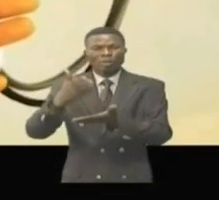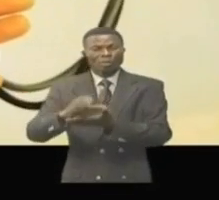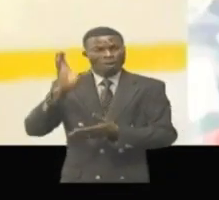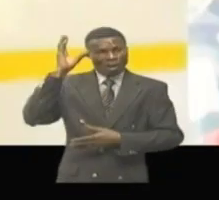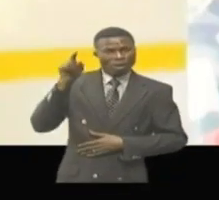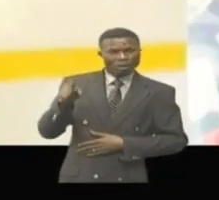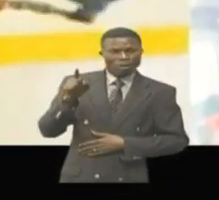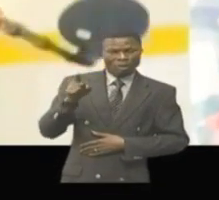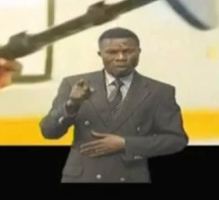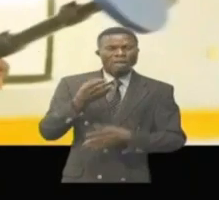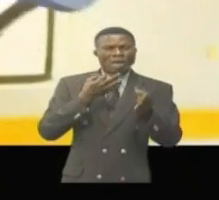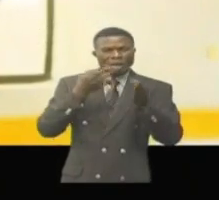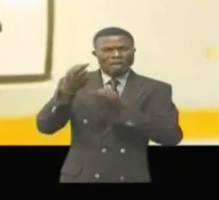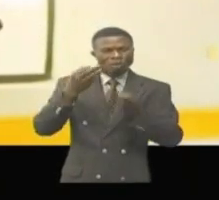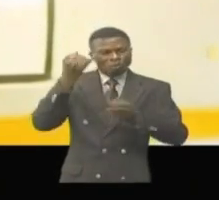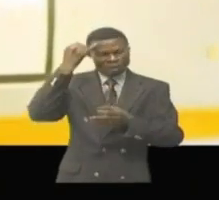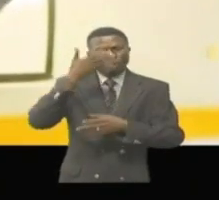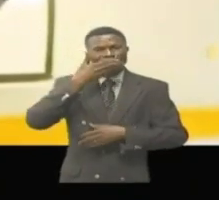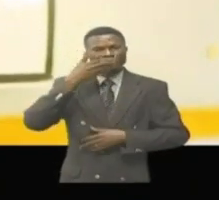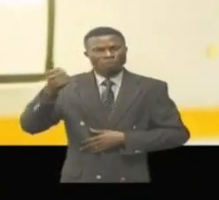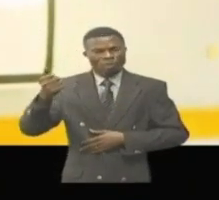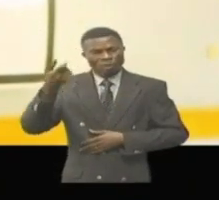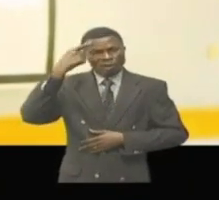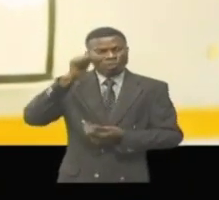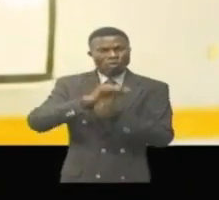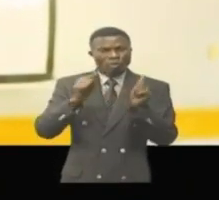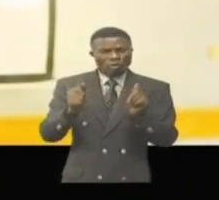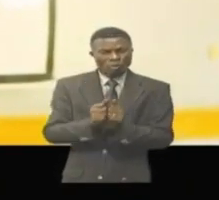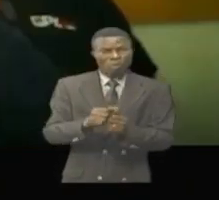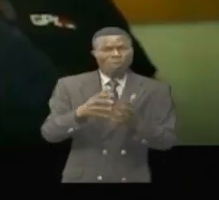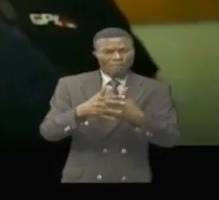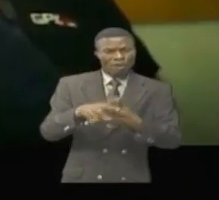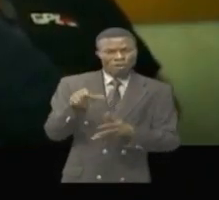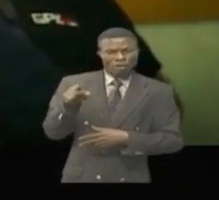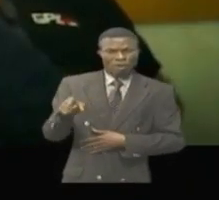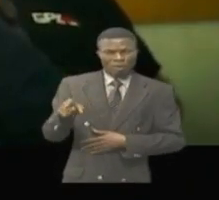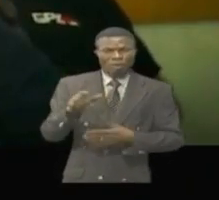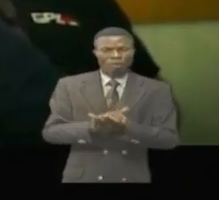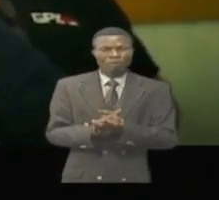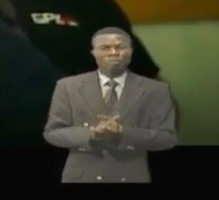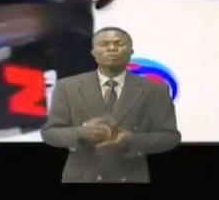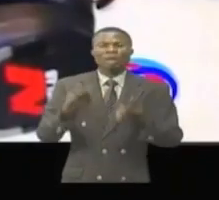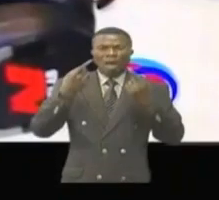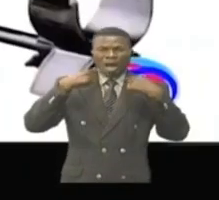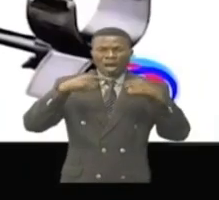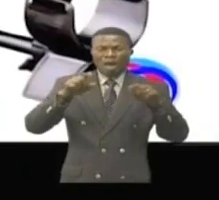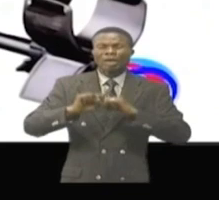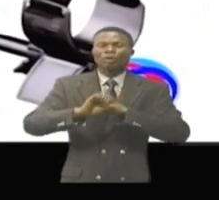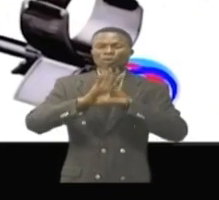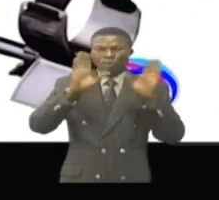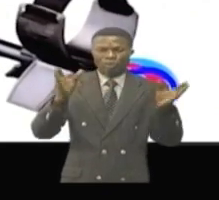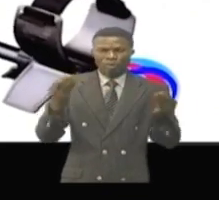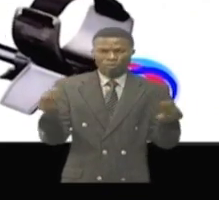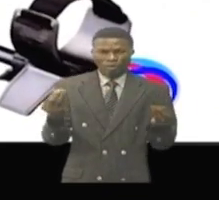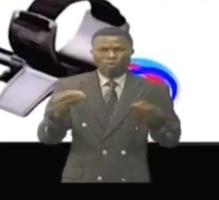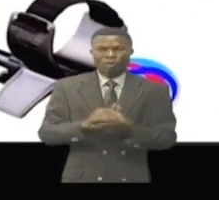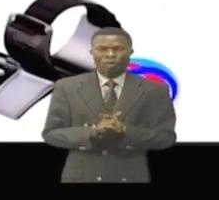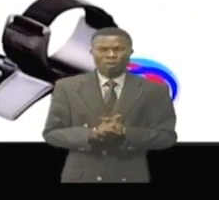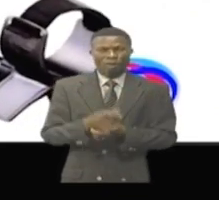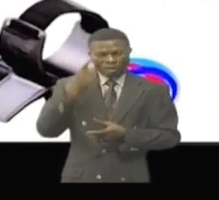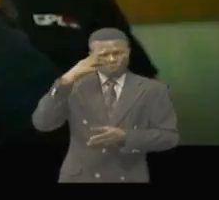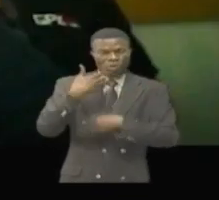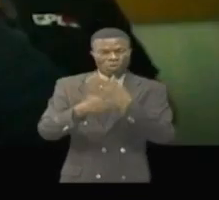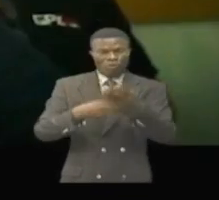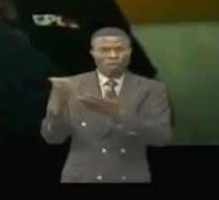a donné quelques grandes lignes par rapport à ces détecteurs. Nous revenons cette fois-ci pour faire connaître à